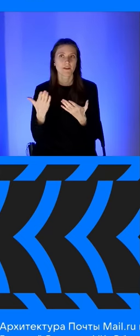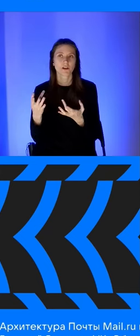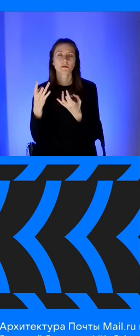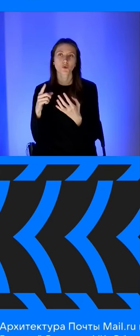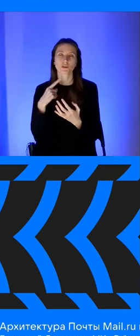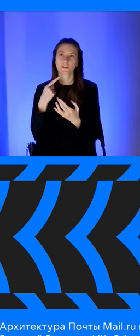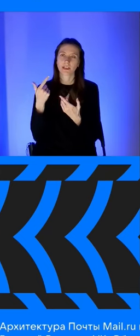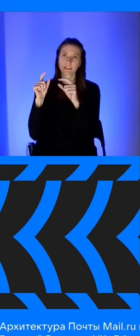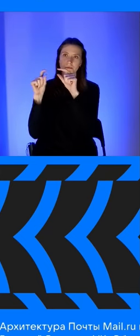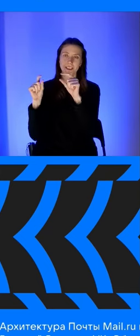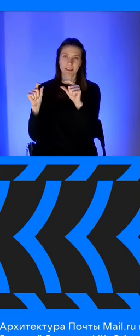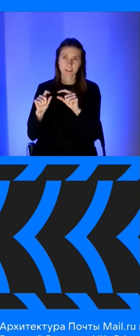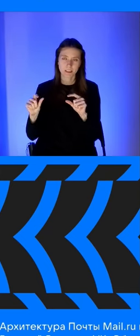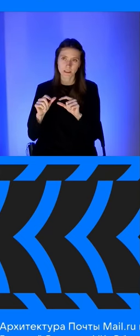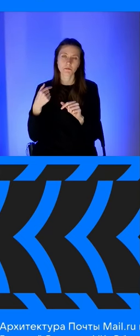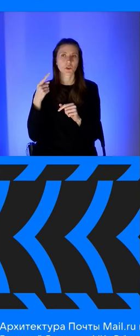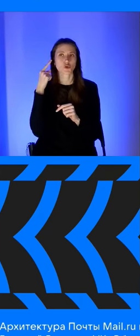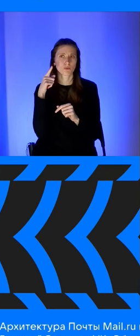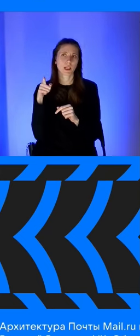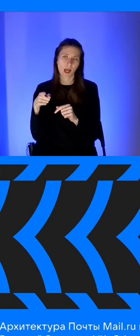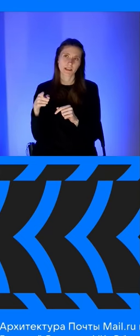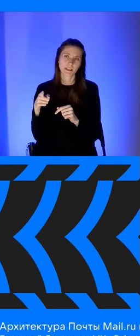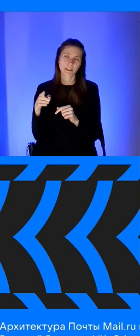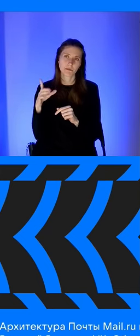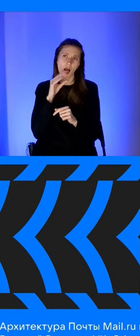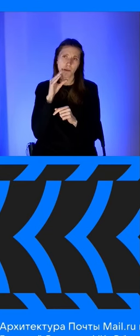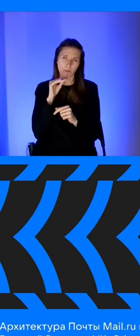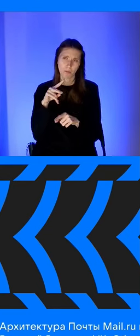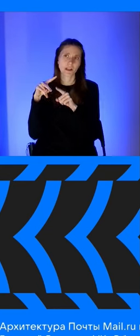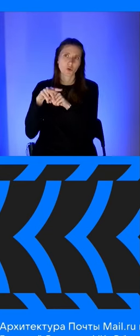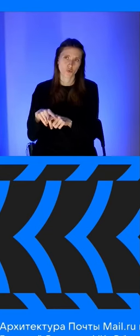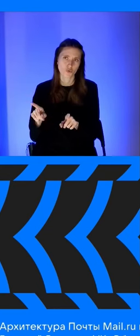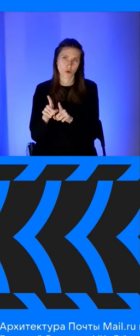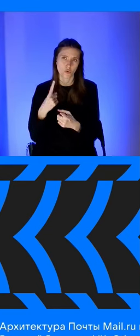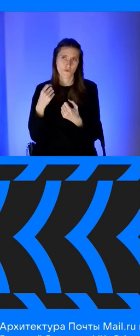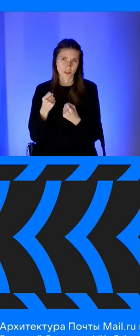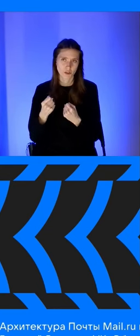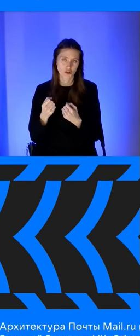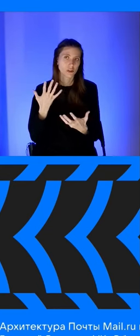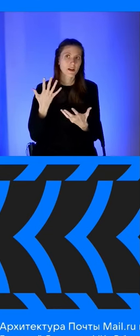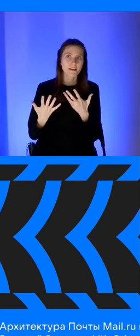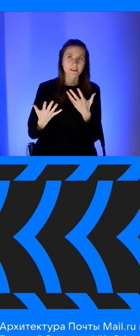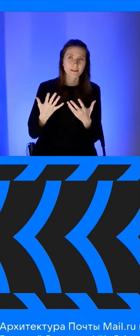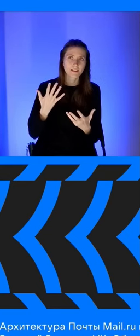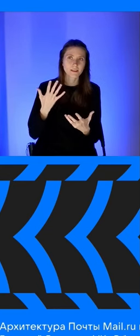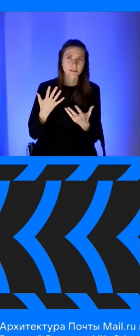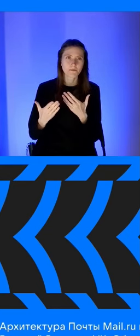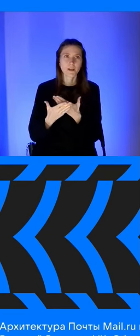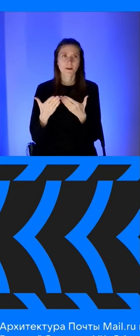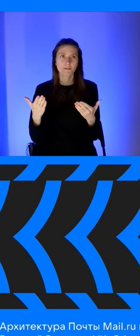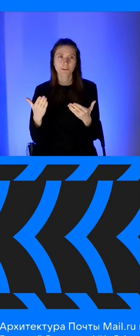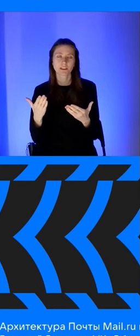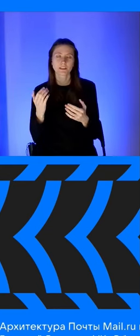некие SLA для них, рассчитываете, что они его вынесут, и дальше в случае чего-то там какой-нибудь там grateful degradation. Или вы делаете